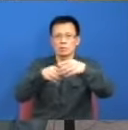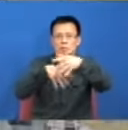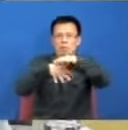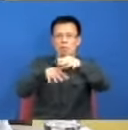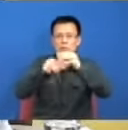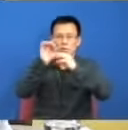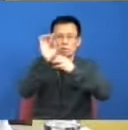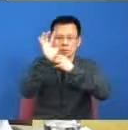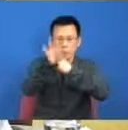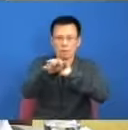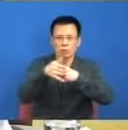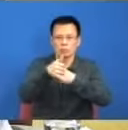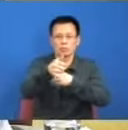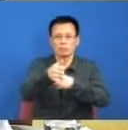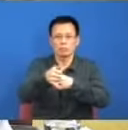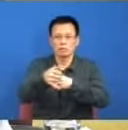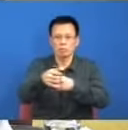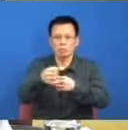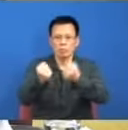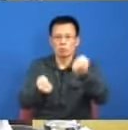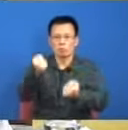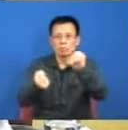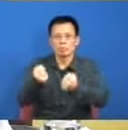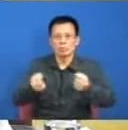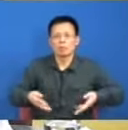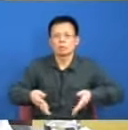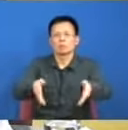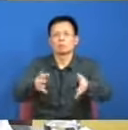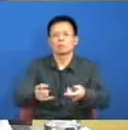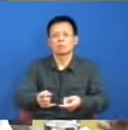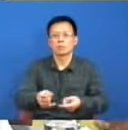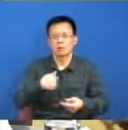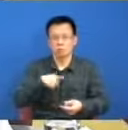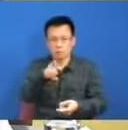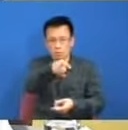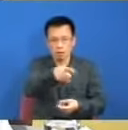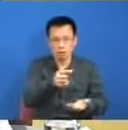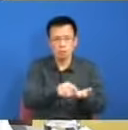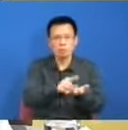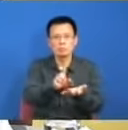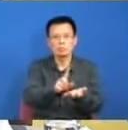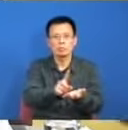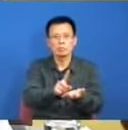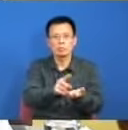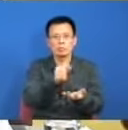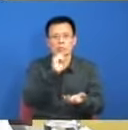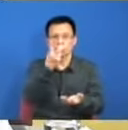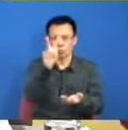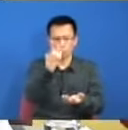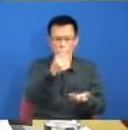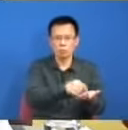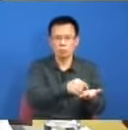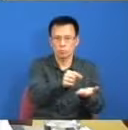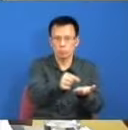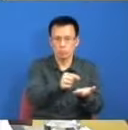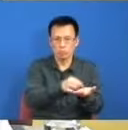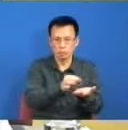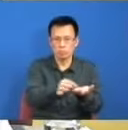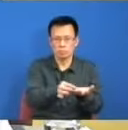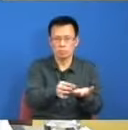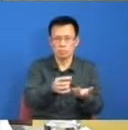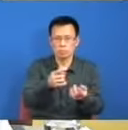去到嗰個係馬路上邊嗰度去。咁你當時喺邊一個位置嘅係？ 當時佢有兩個位置，一開始咧就係呢一